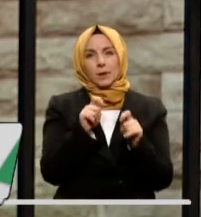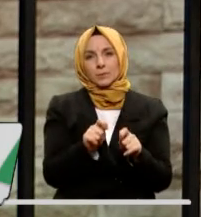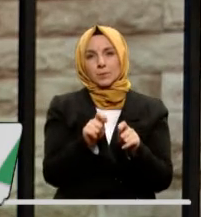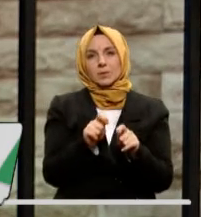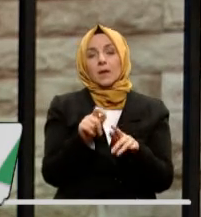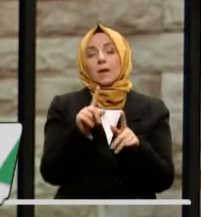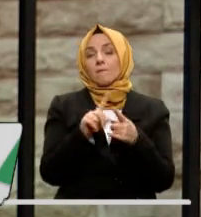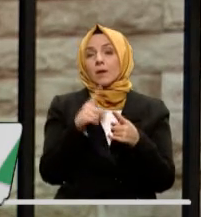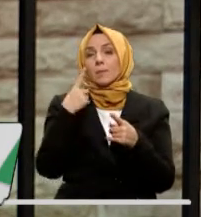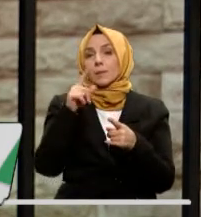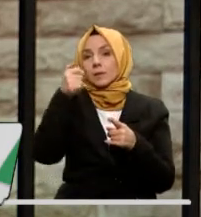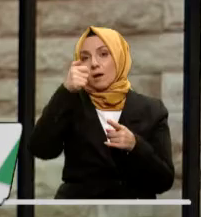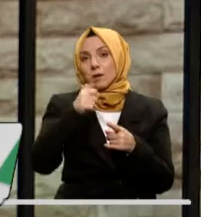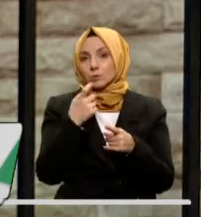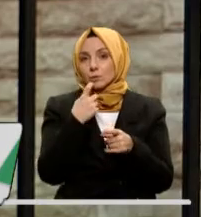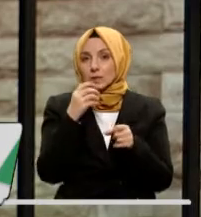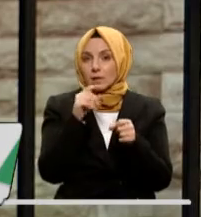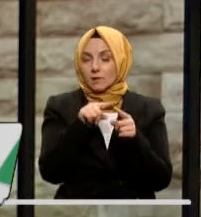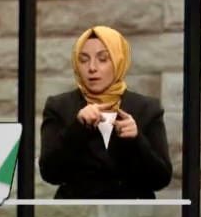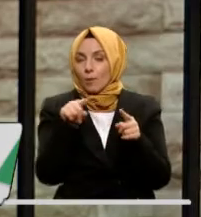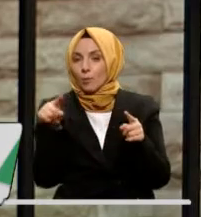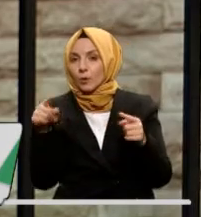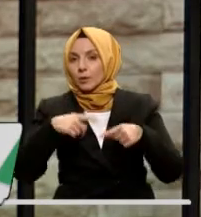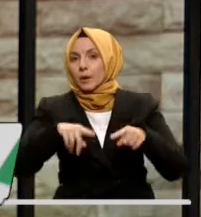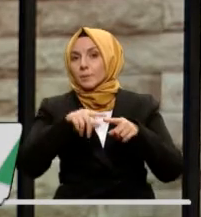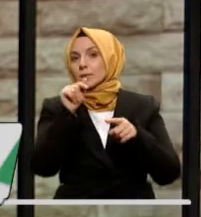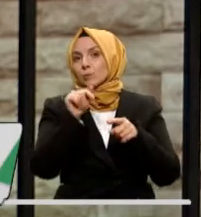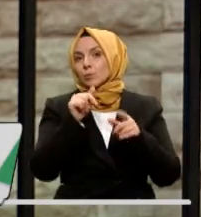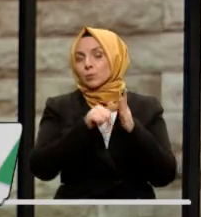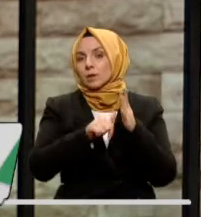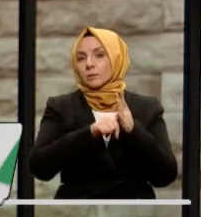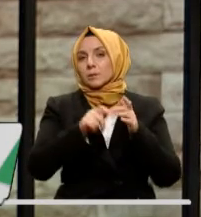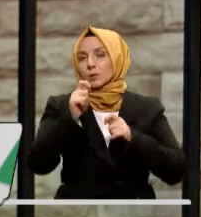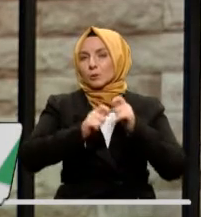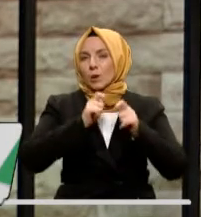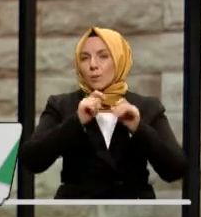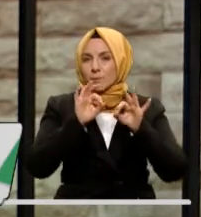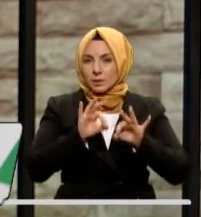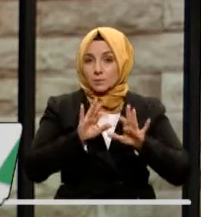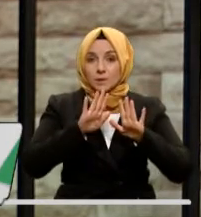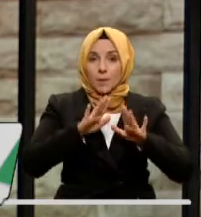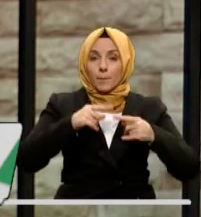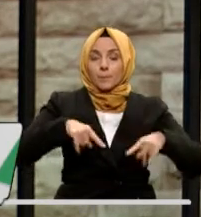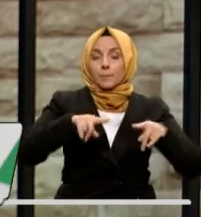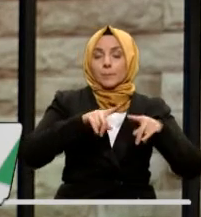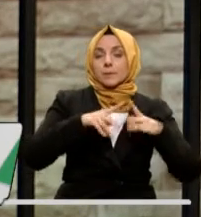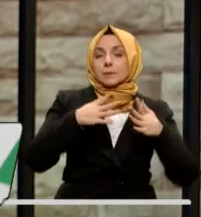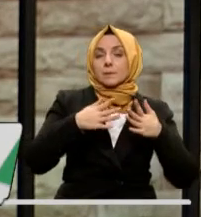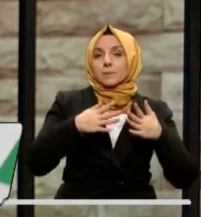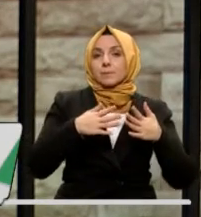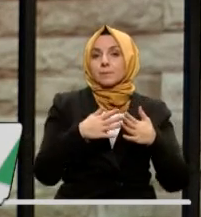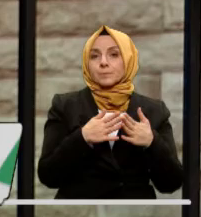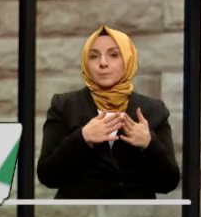yıllardan itibaren de Osmanlı döneminde bizde bu takvimi kullanmaya başlamışız ama bizim